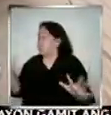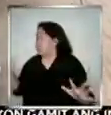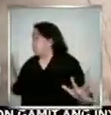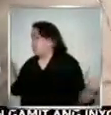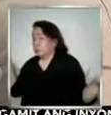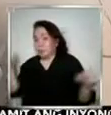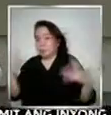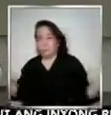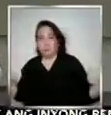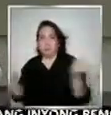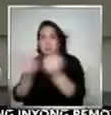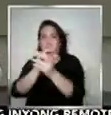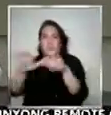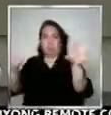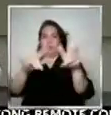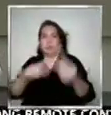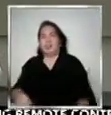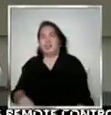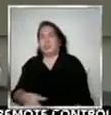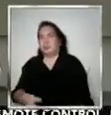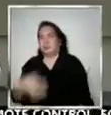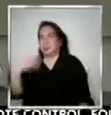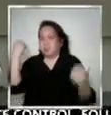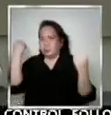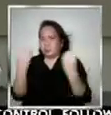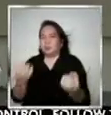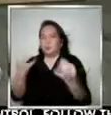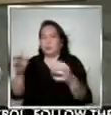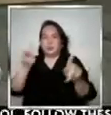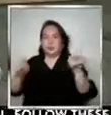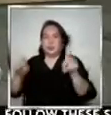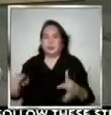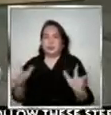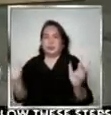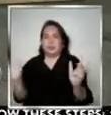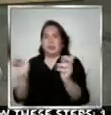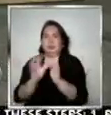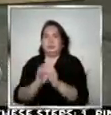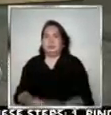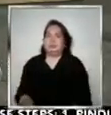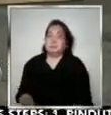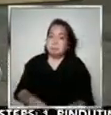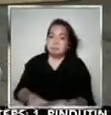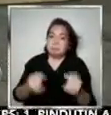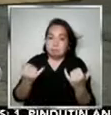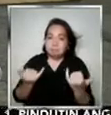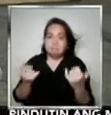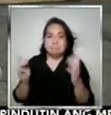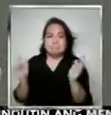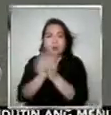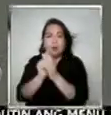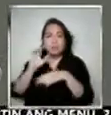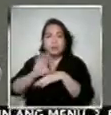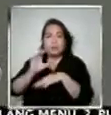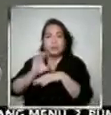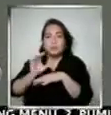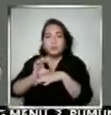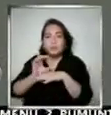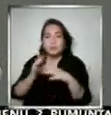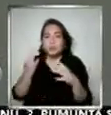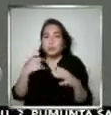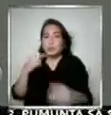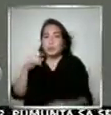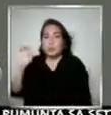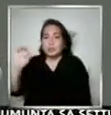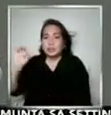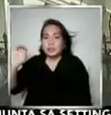Pupunuin yung Boulevard na yan. Sa ngayon, ay bawal pa ang misa sa mga lugar na nasa ilalim ng enhanced community quarantine. Pero naghahanda na